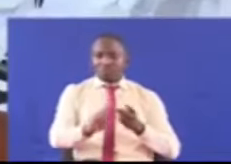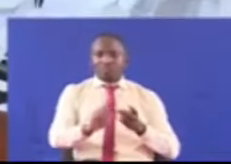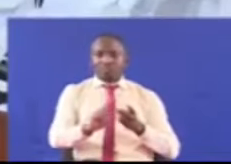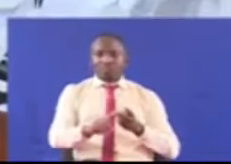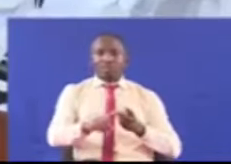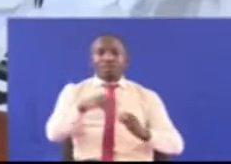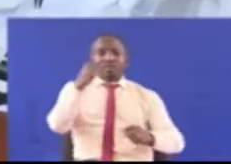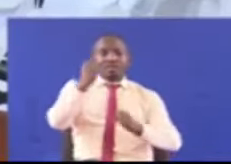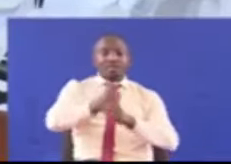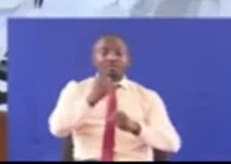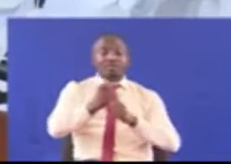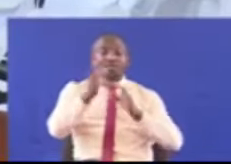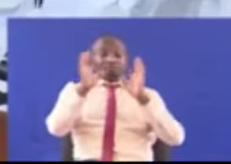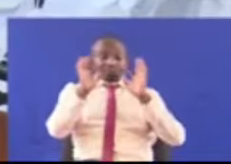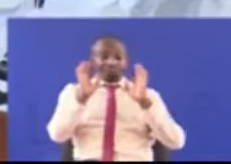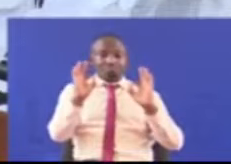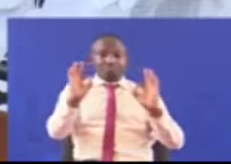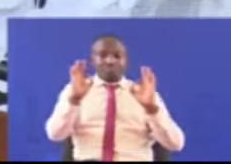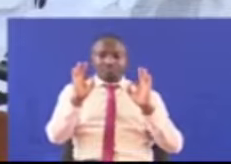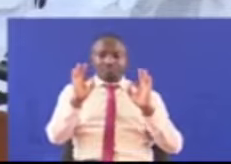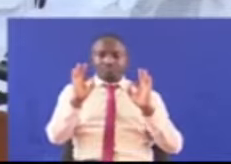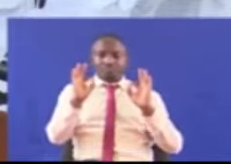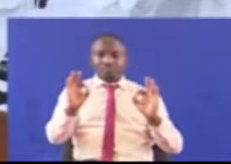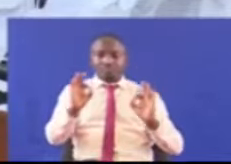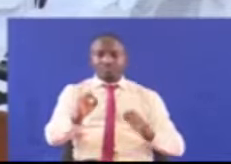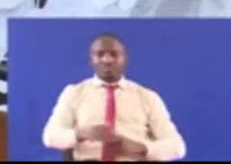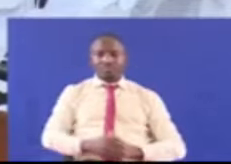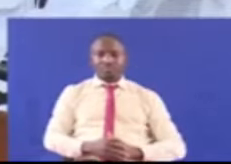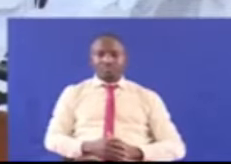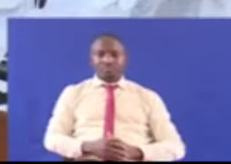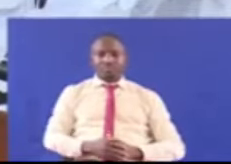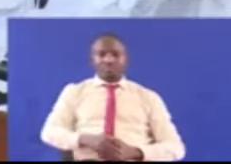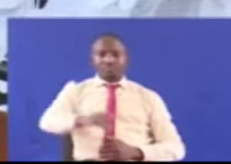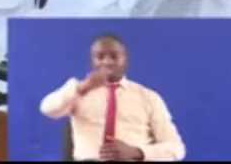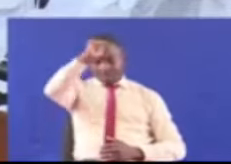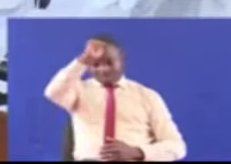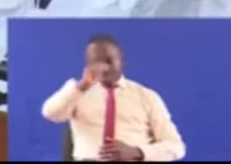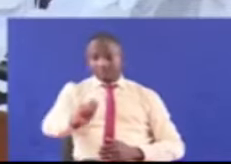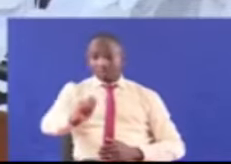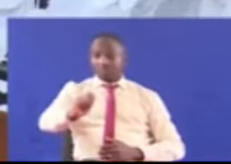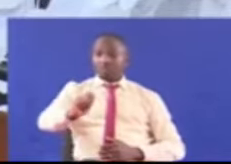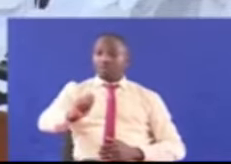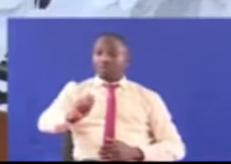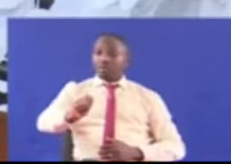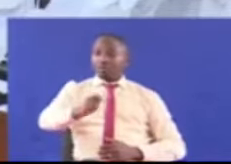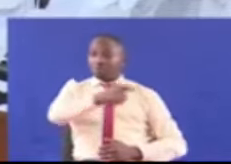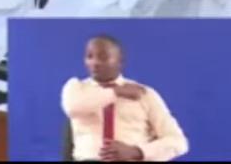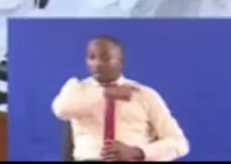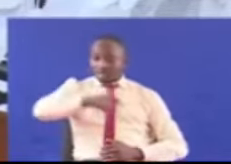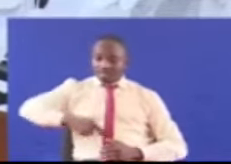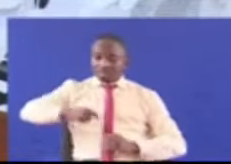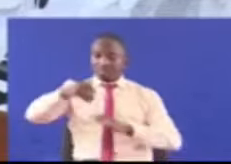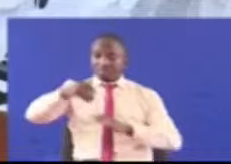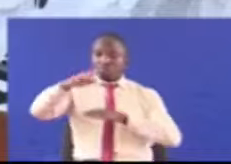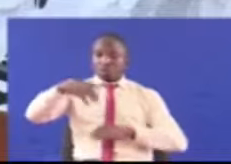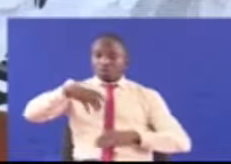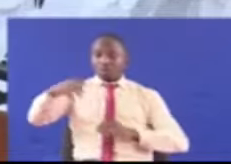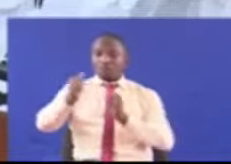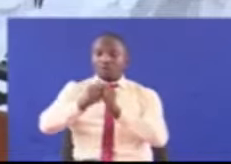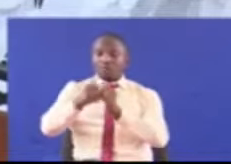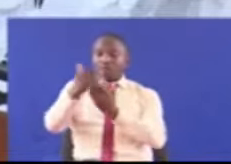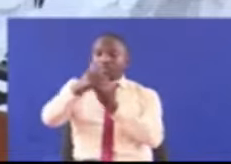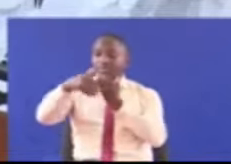Na umefanya kazi kubwa sana. Mheshimiwa Rais amemtuma mpaka waziri wa mambo ya nchi za nje kuja